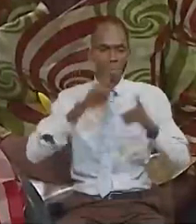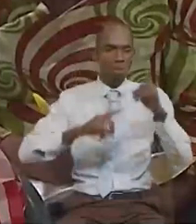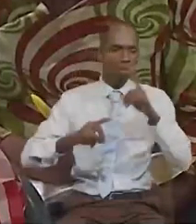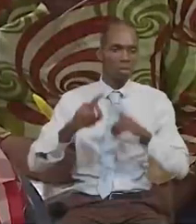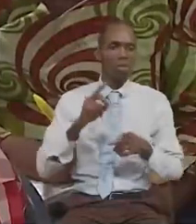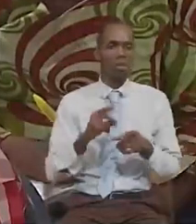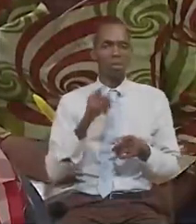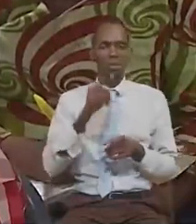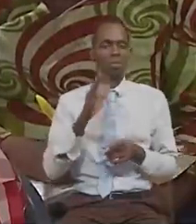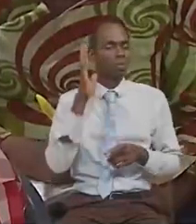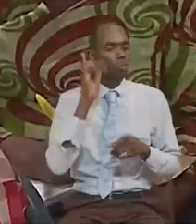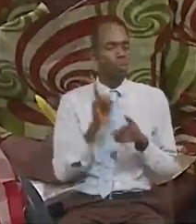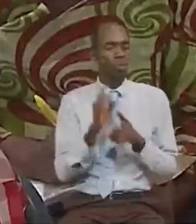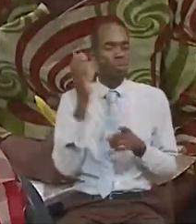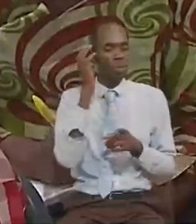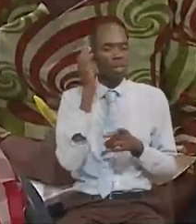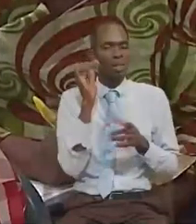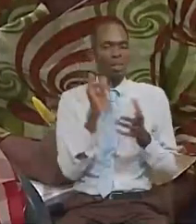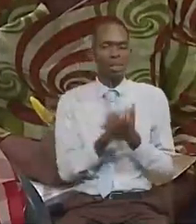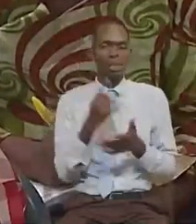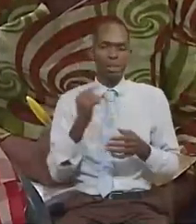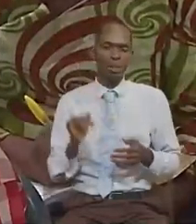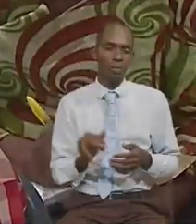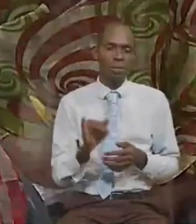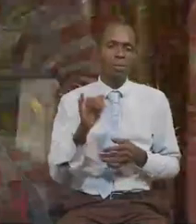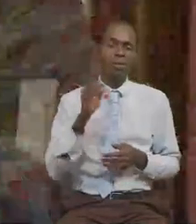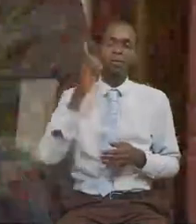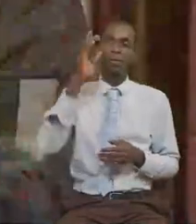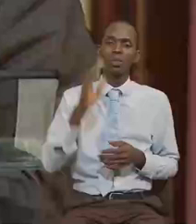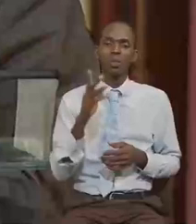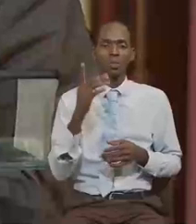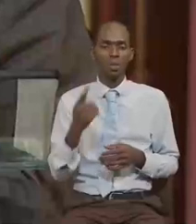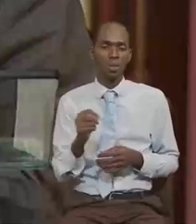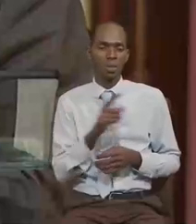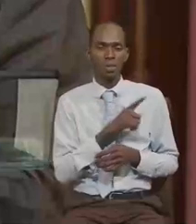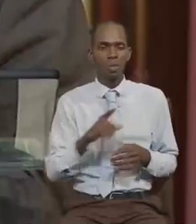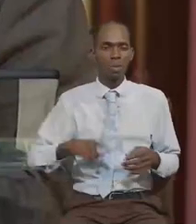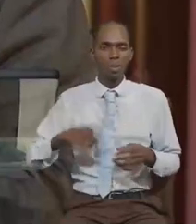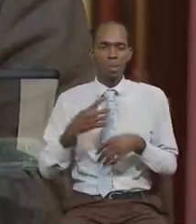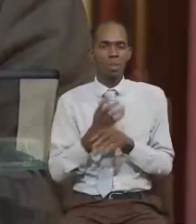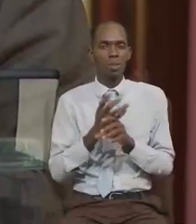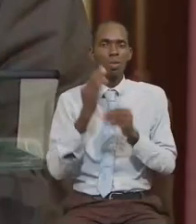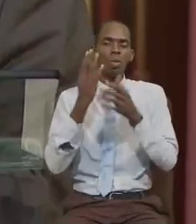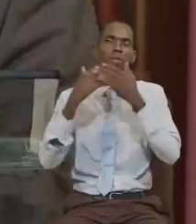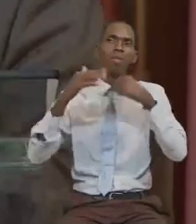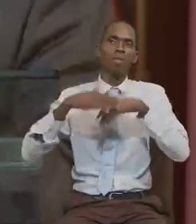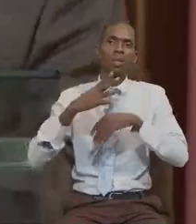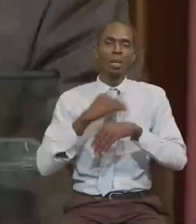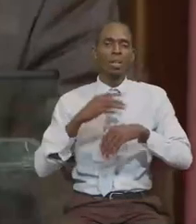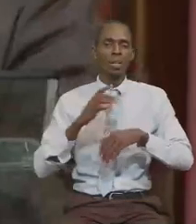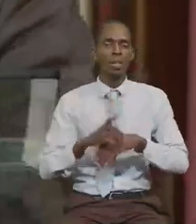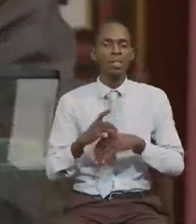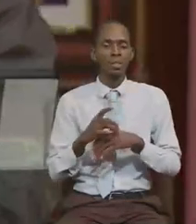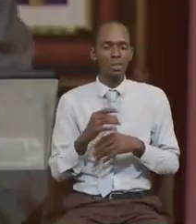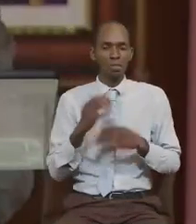Dieu d'éternité, l'Éternel, qui a créé les extrémités de la terre. Il ne se fatigue point. Il ne